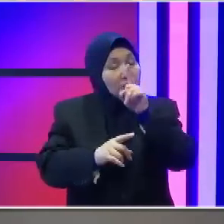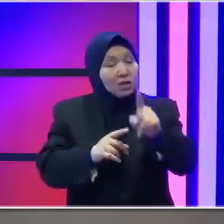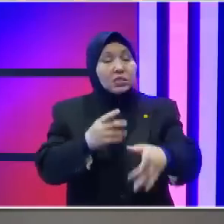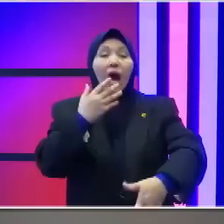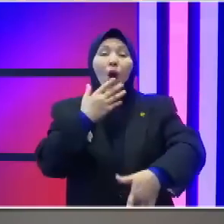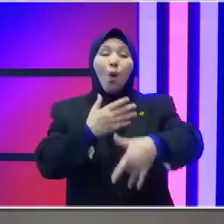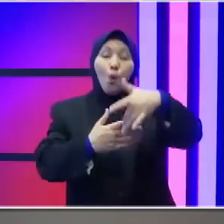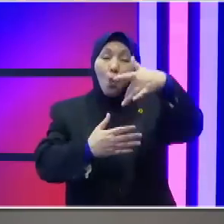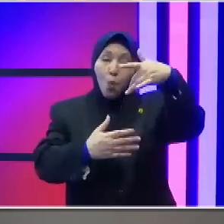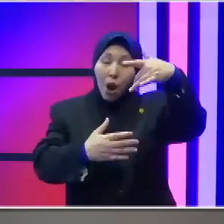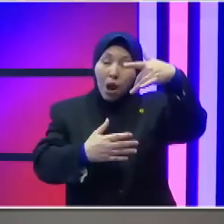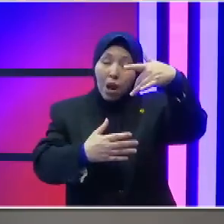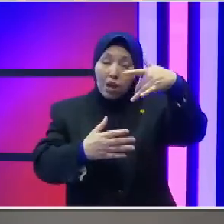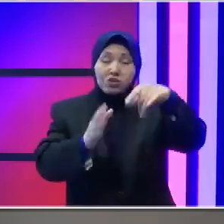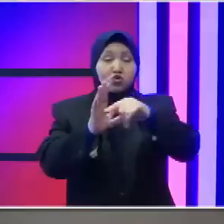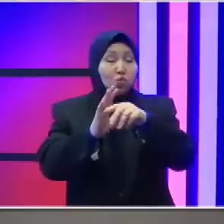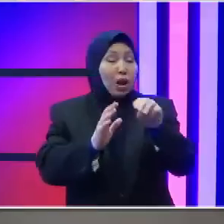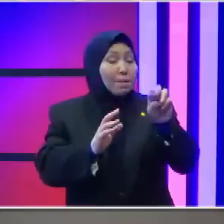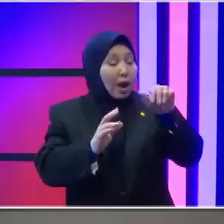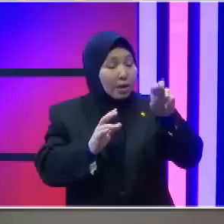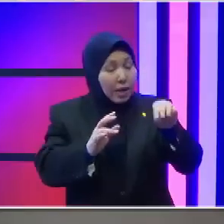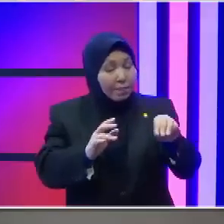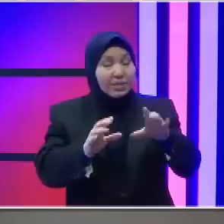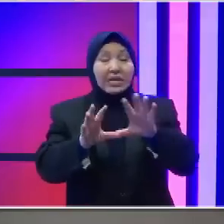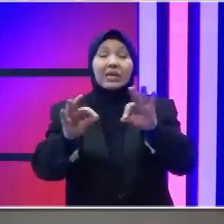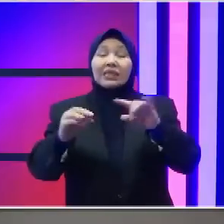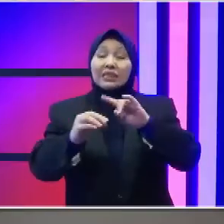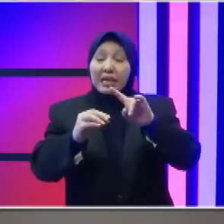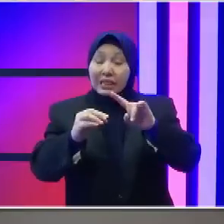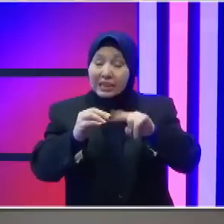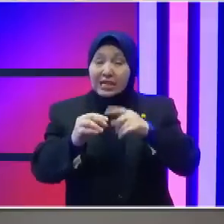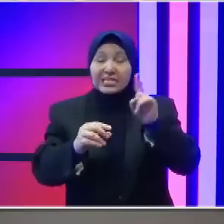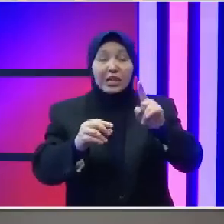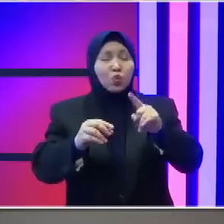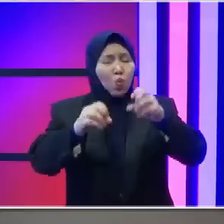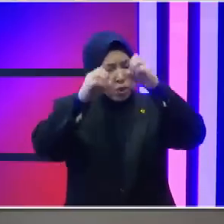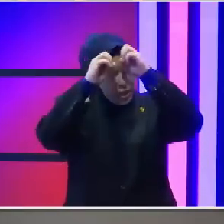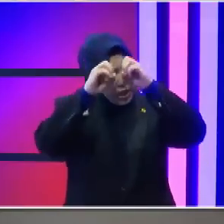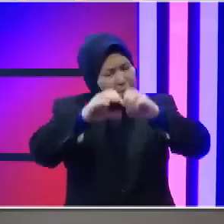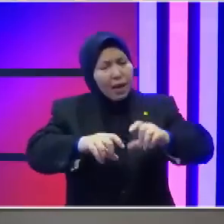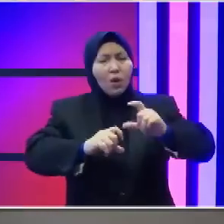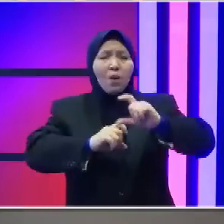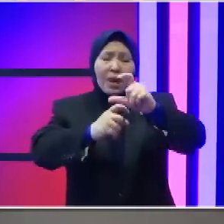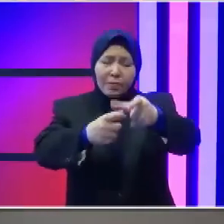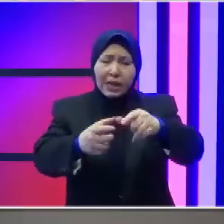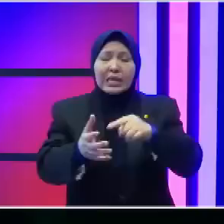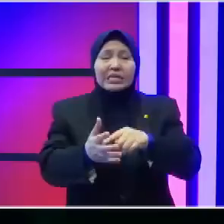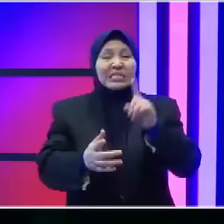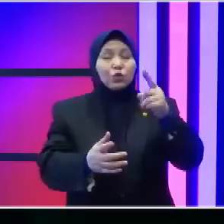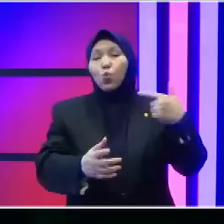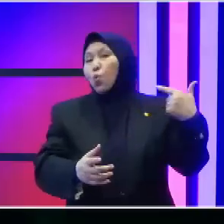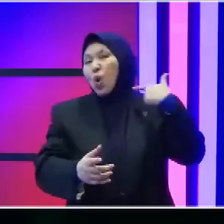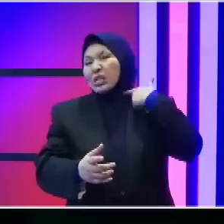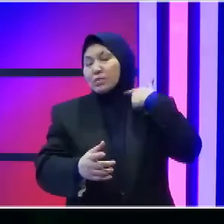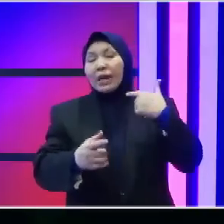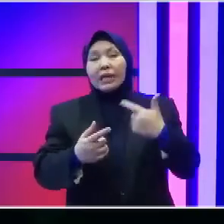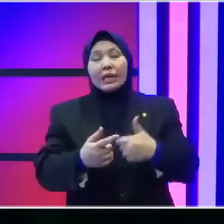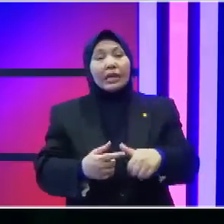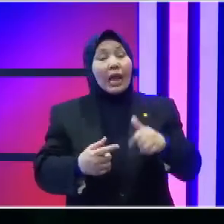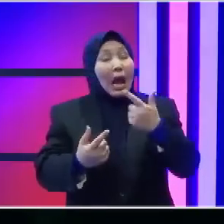awal surah Maryam bercerita tentang satu nikmat, anugerah, yang ini adalah satu ancaman daripada